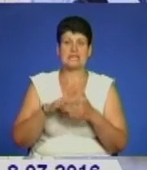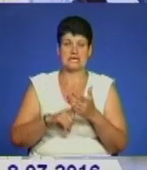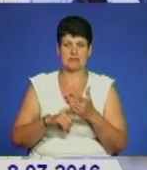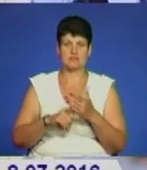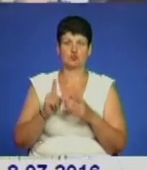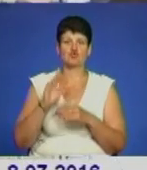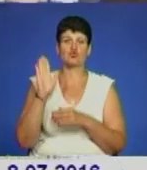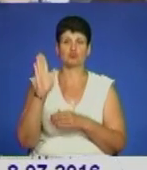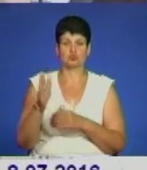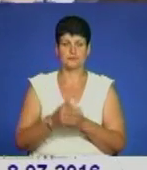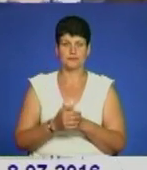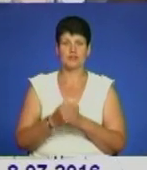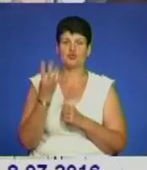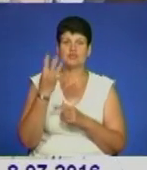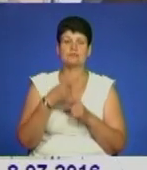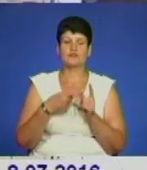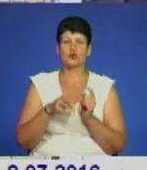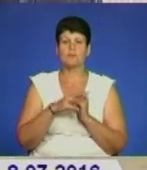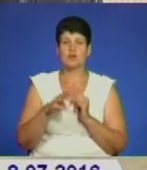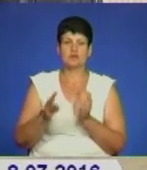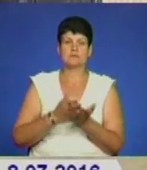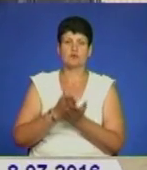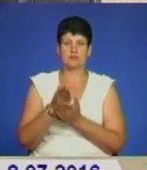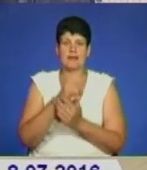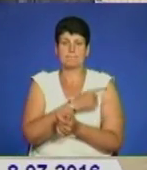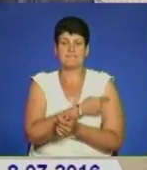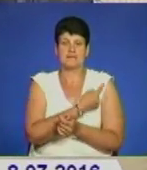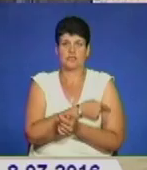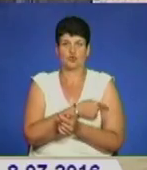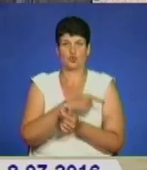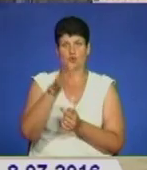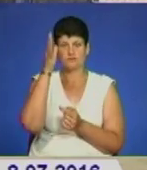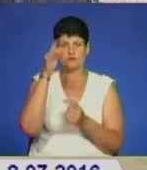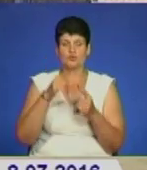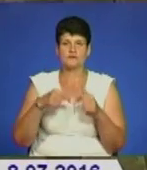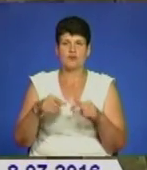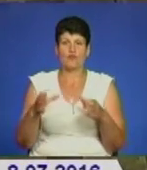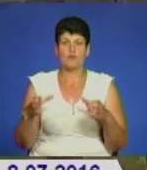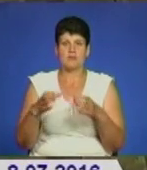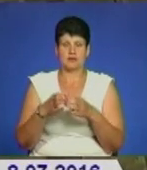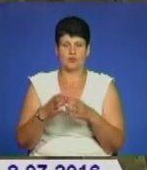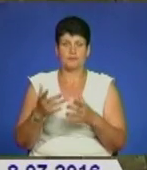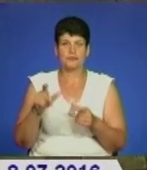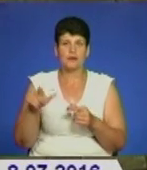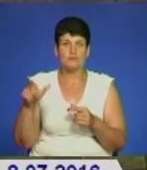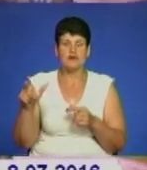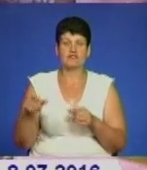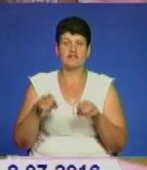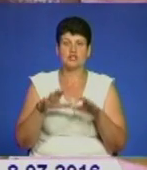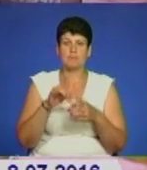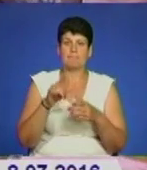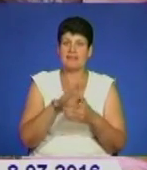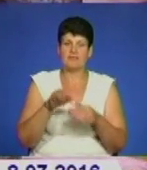Надіємося, що буде. 4,5 мільйони спрямовано на медичну і освітню сферу в об'єднаній громаді. На вирішення питань з ремонтом школи,